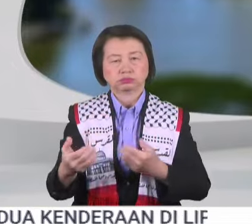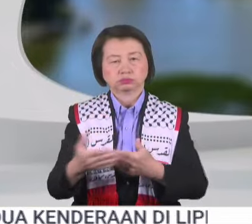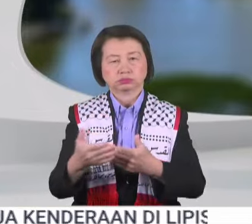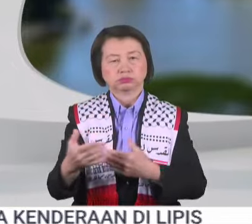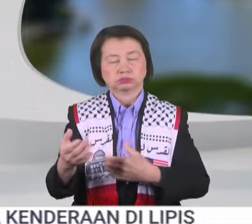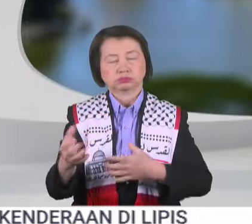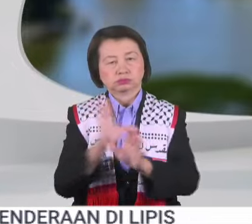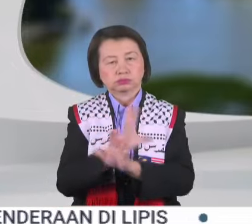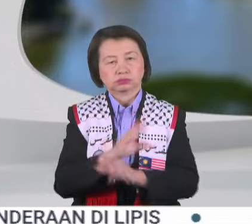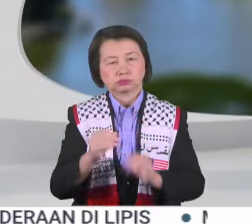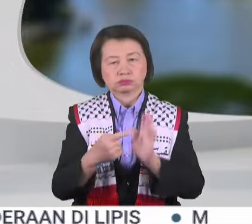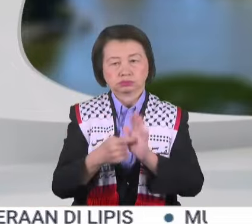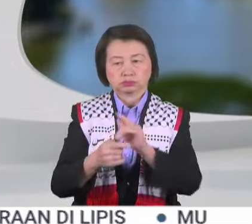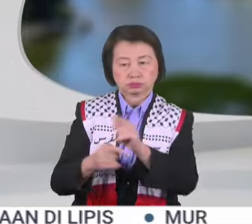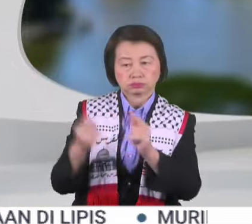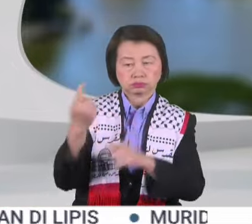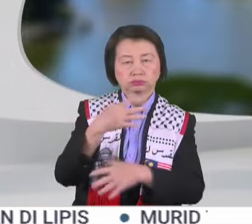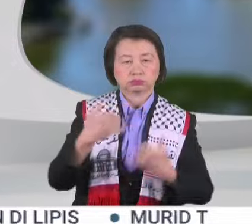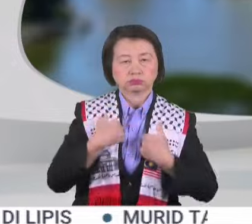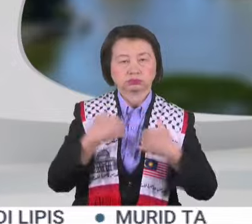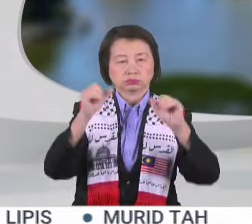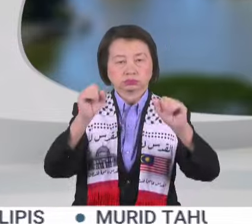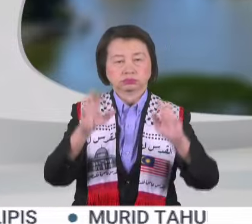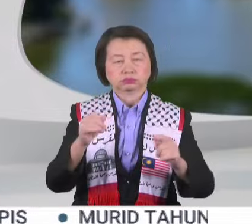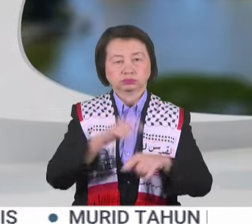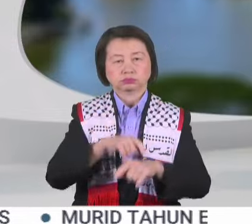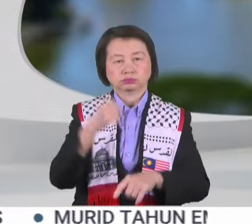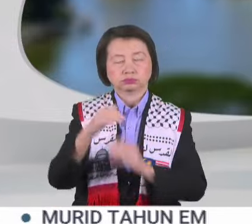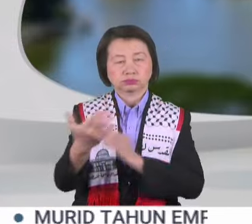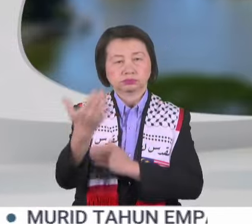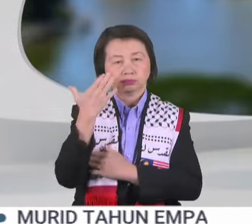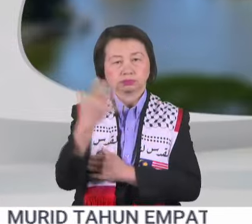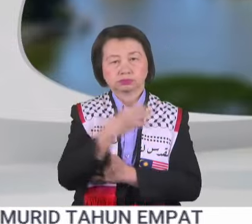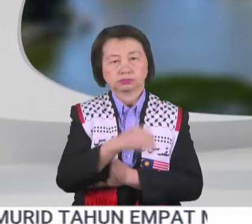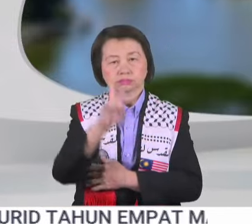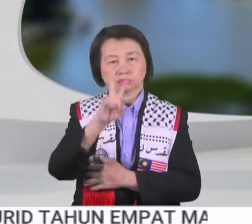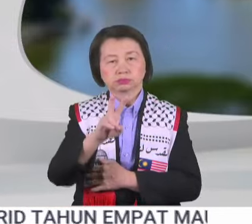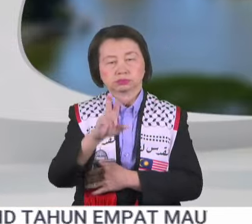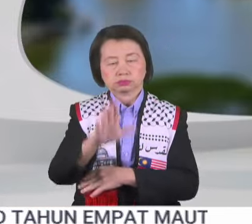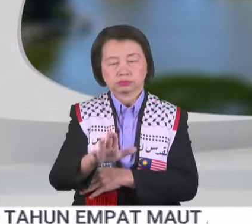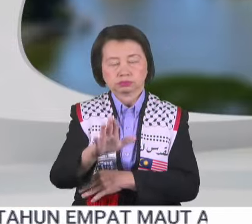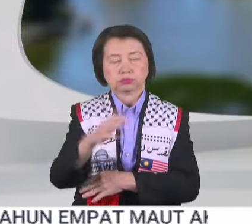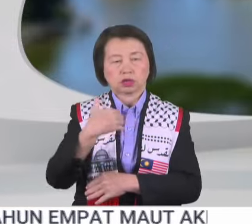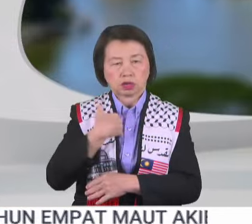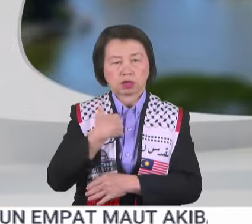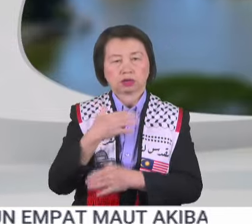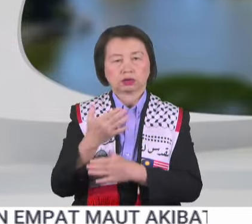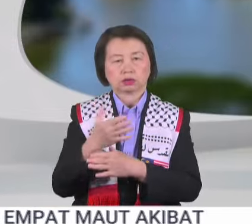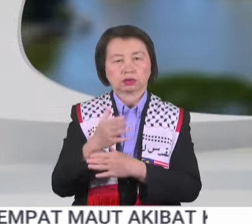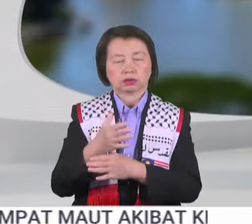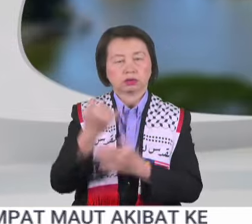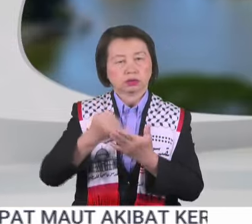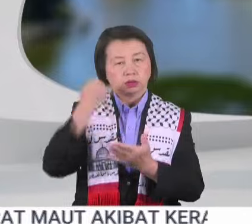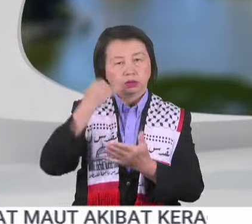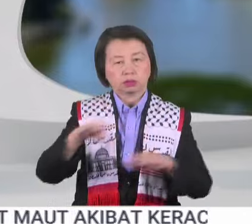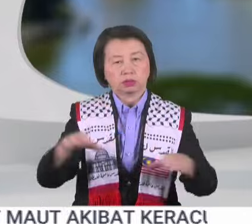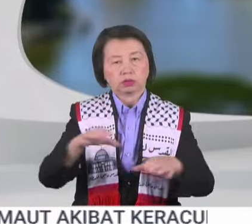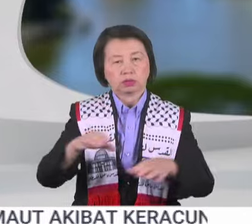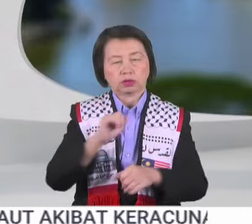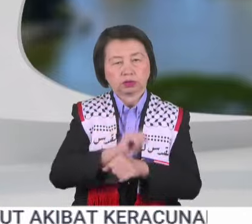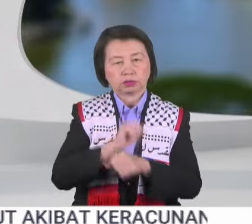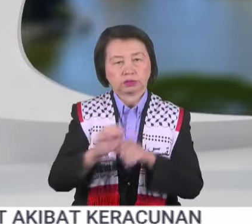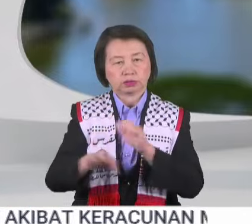Sarawak. Demonstrasi diadakan hari ini dan Ahad bermula 10 pagi, manakala 2 petang esok akan diadakan perkongsian ilmu pembuatan